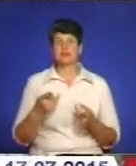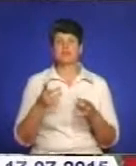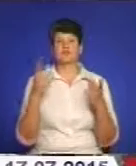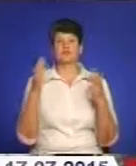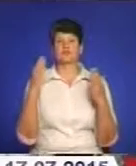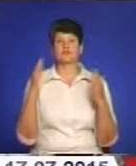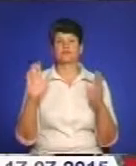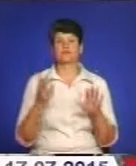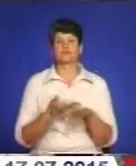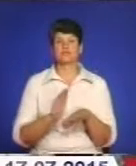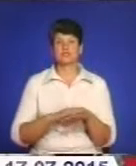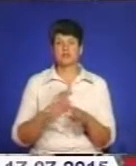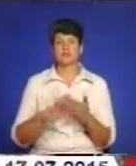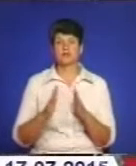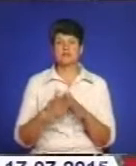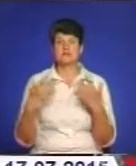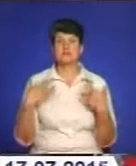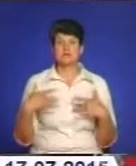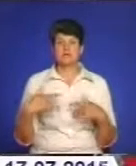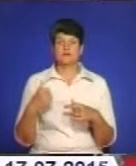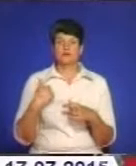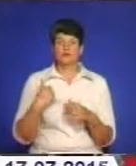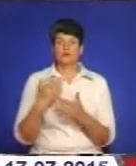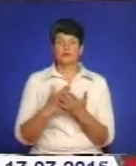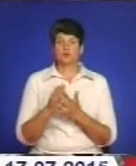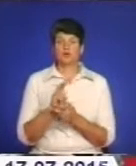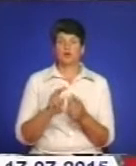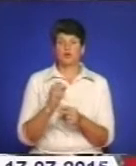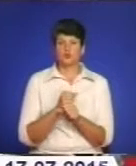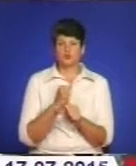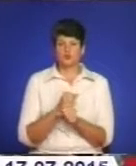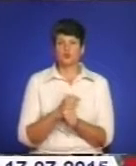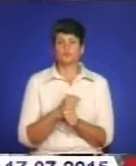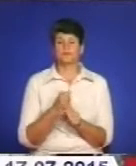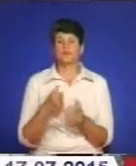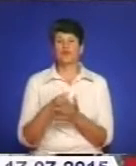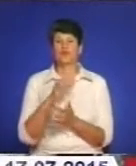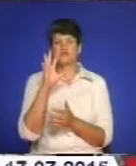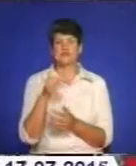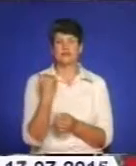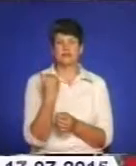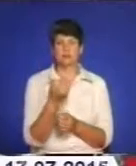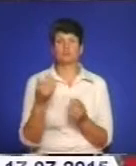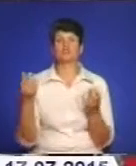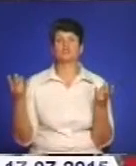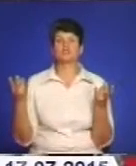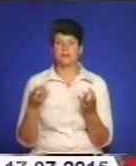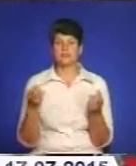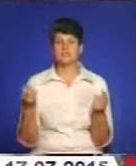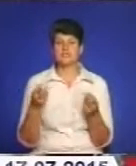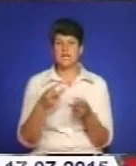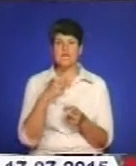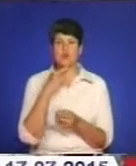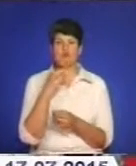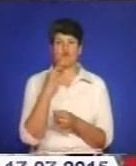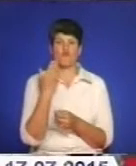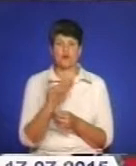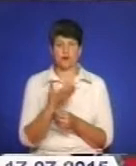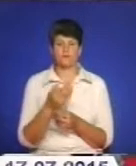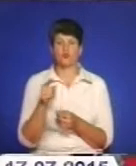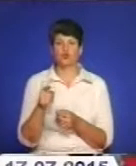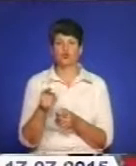ситуації звільнилися з військової служби і шукають роботи, до всіх для них потрібна спеціальна увага. Значить, тому